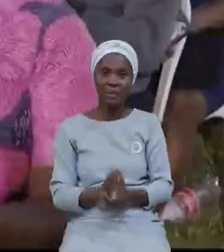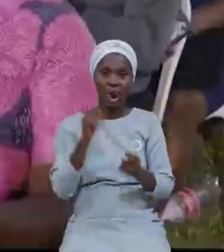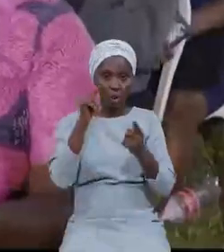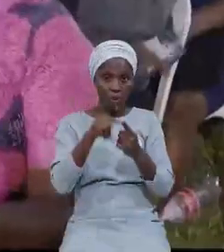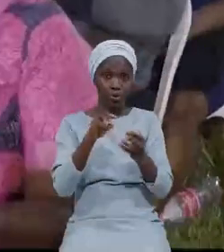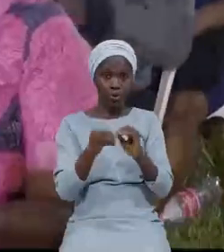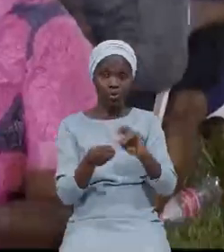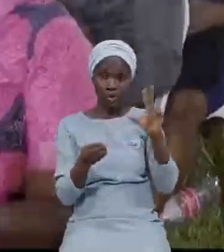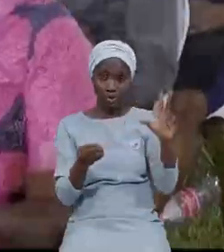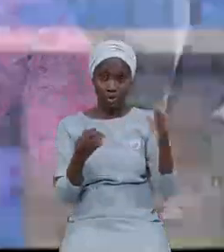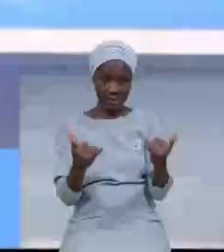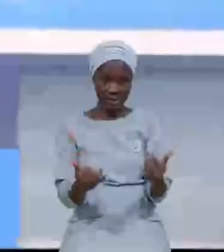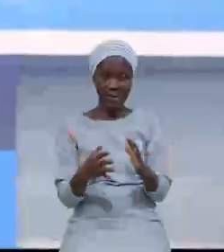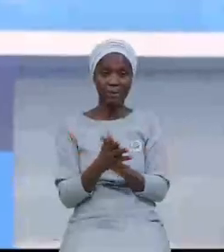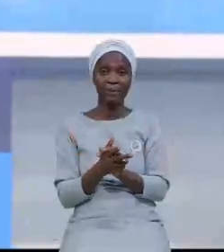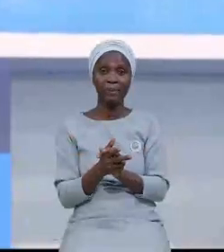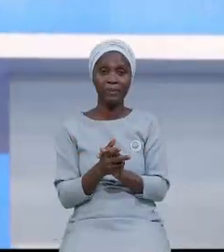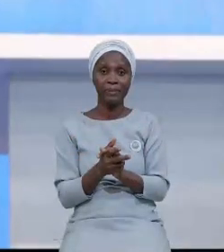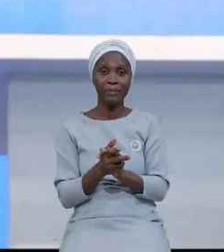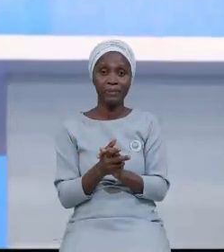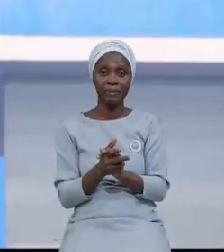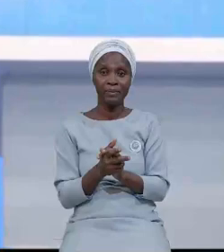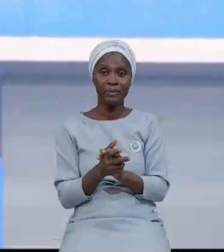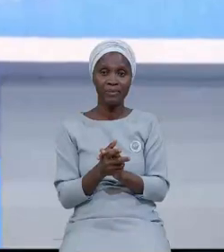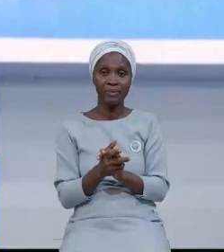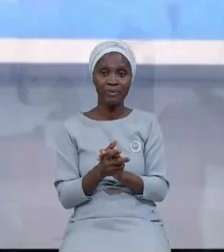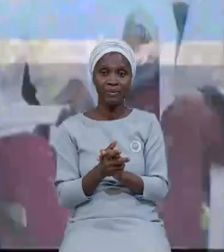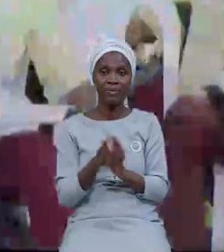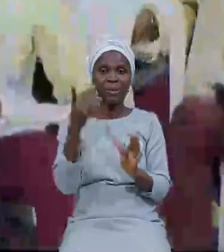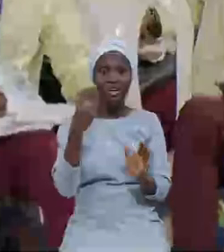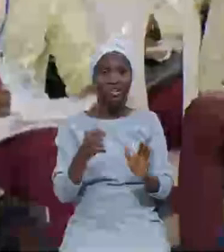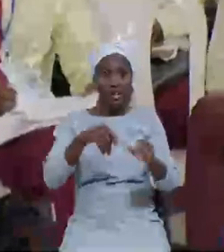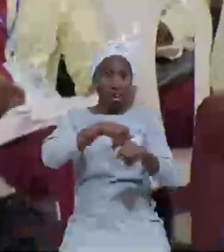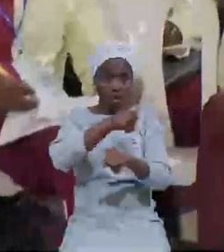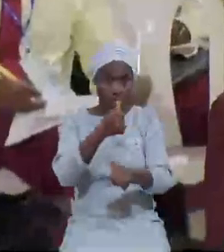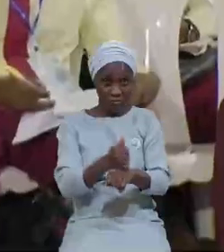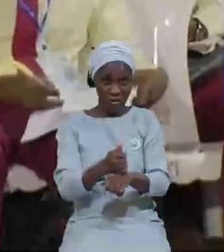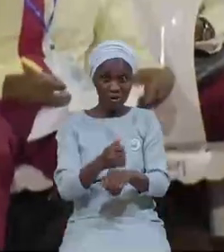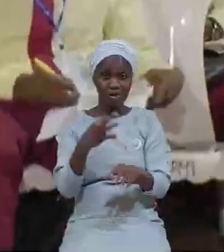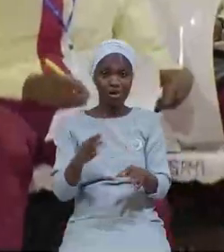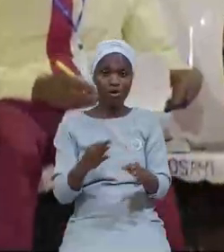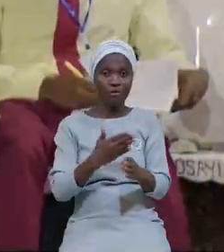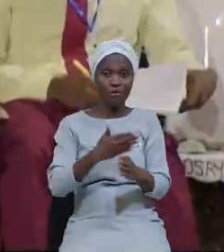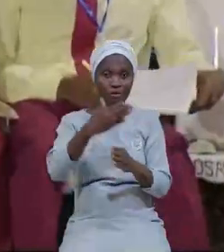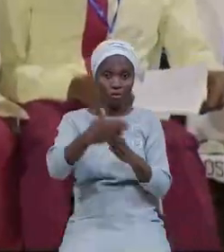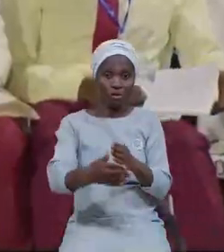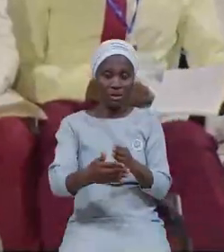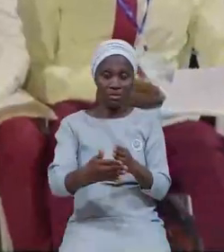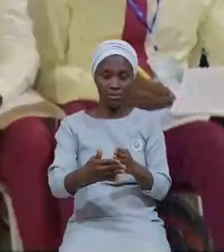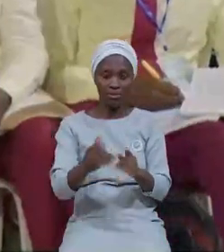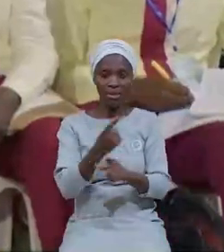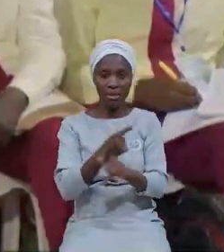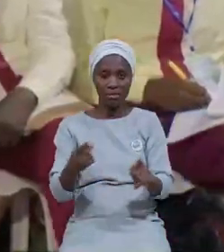amen 3è point maintenant la confirmation de la libération